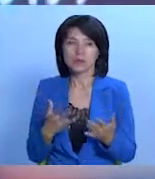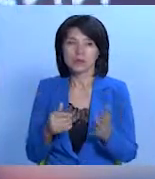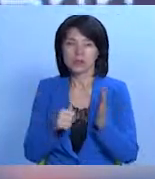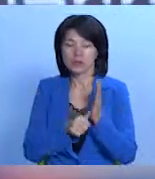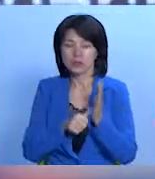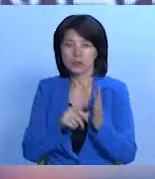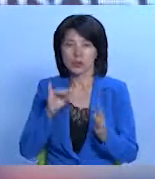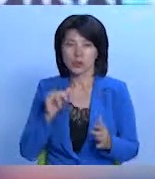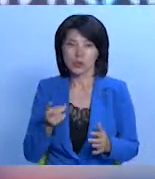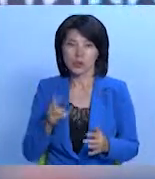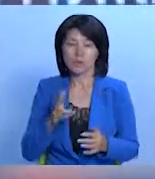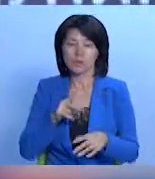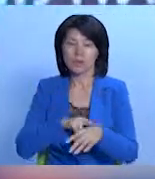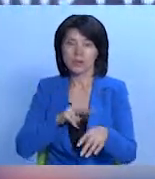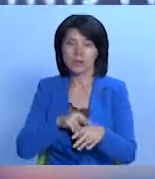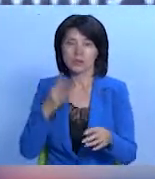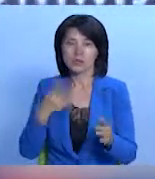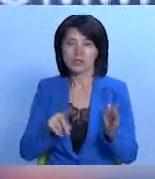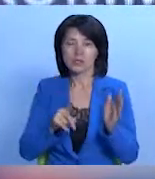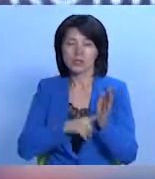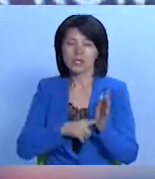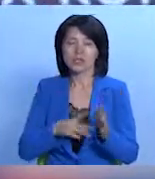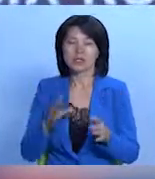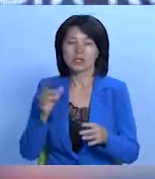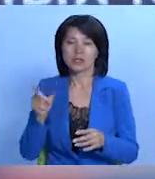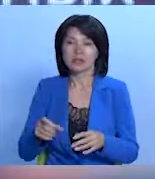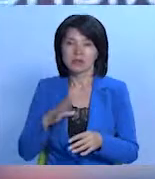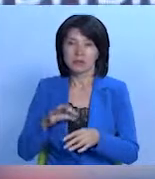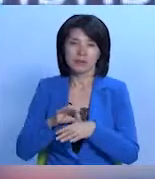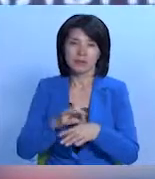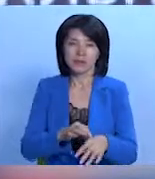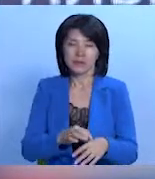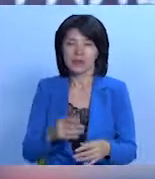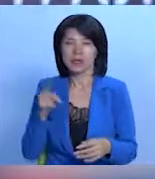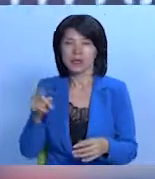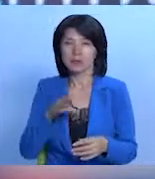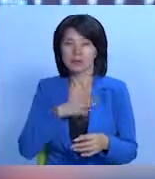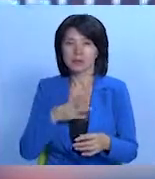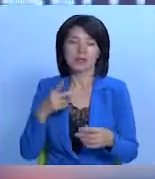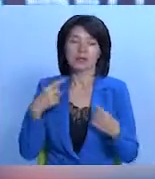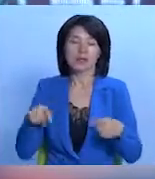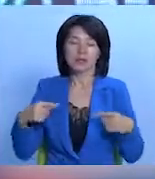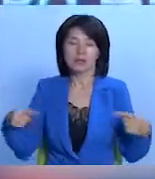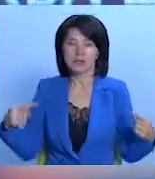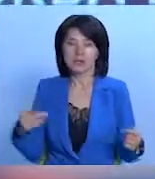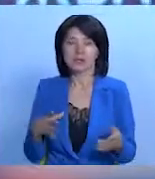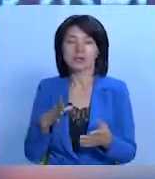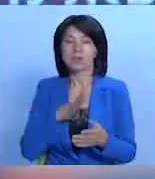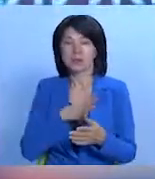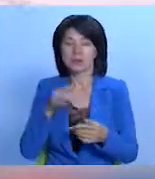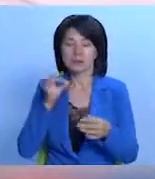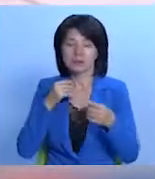6 шілде күні бір күнде полицияға 46 адам жеткізілді. Олардан дәрі-дәрмектің түр-түрінің 20884